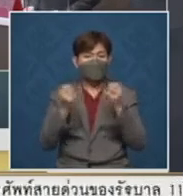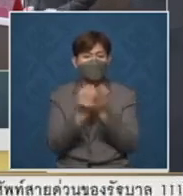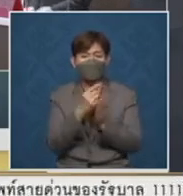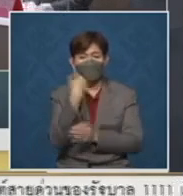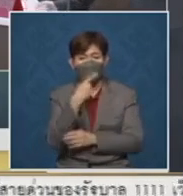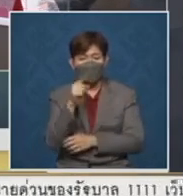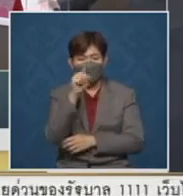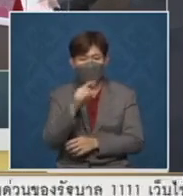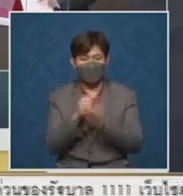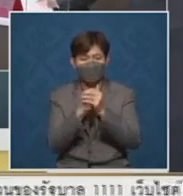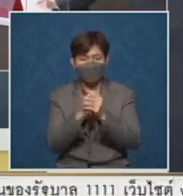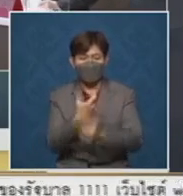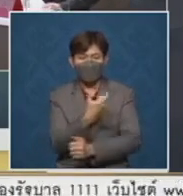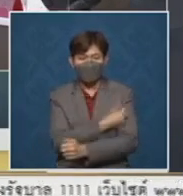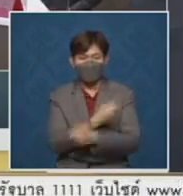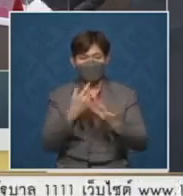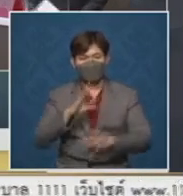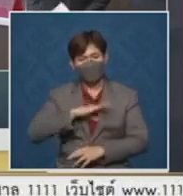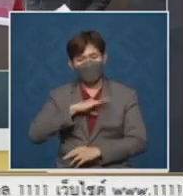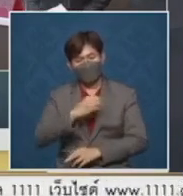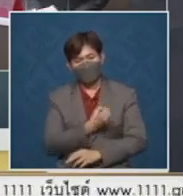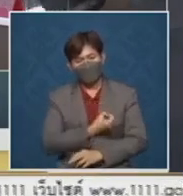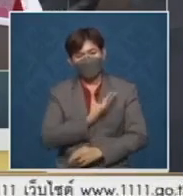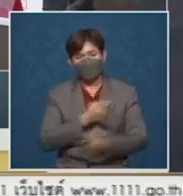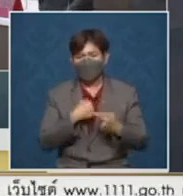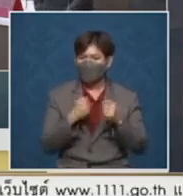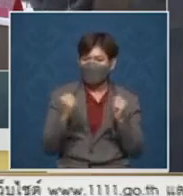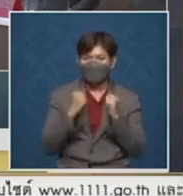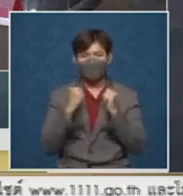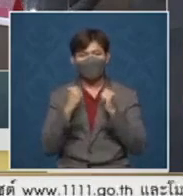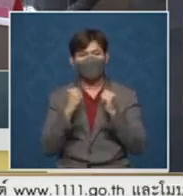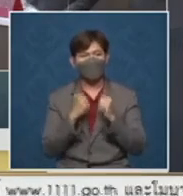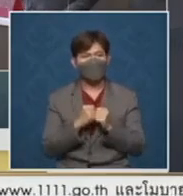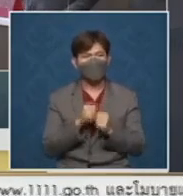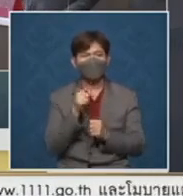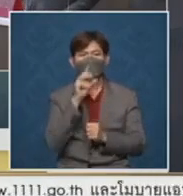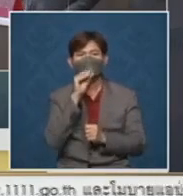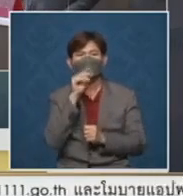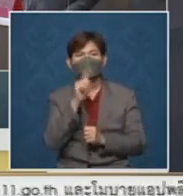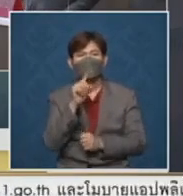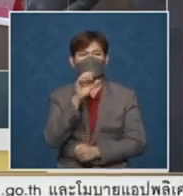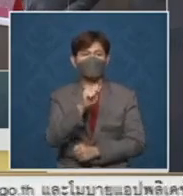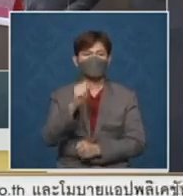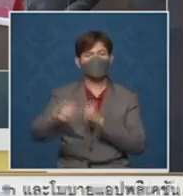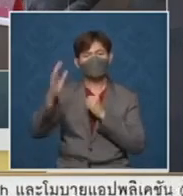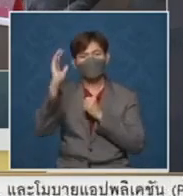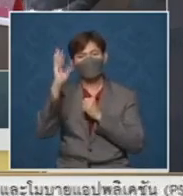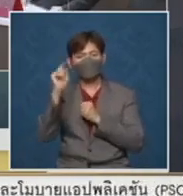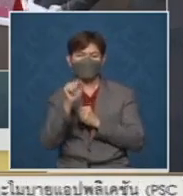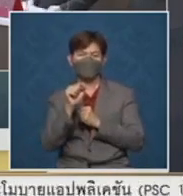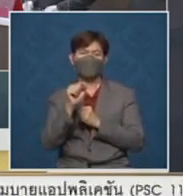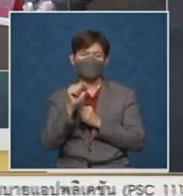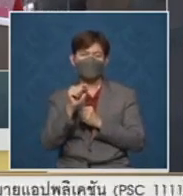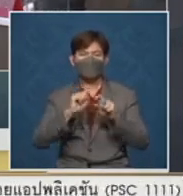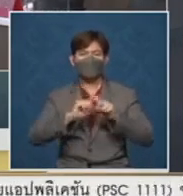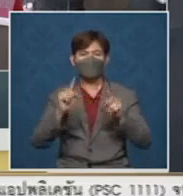มานำการทำงานหรือถ้าท่านไม่เชื่อมือใครแล้วท่านก็ไม่ต้องตั้งหน่วยงานอื่นๆมานั่งกับท่านท่านใส่ชื่อแพทย์ทหารไปได้เลย